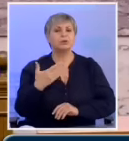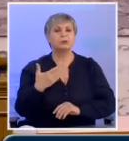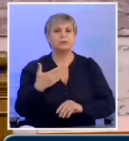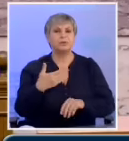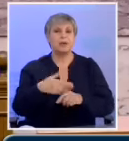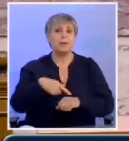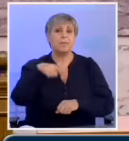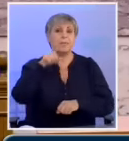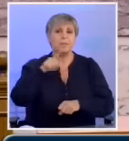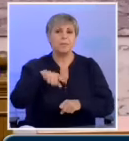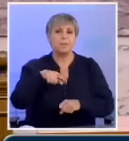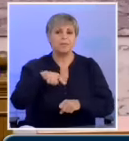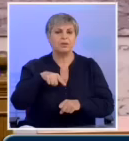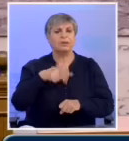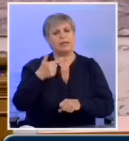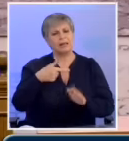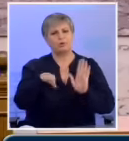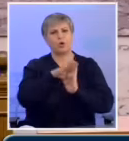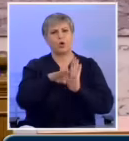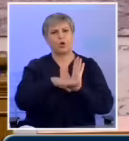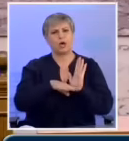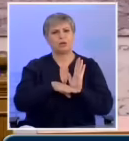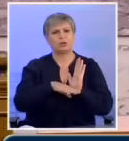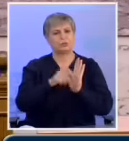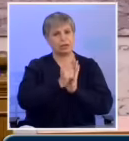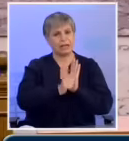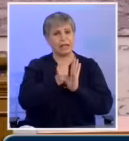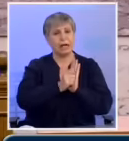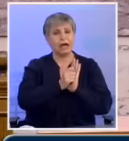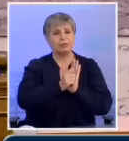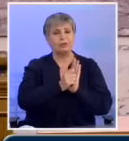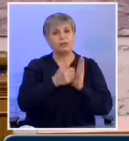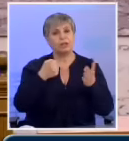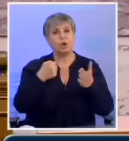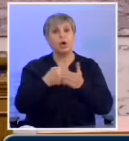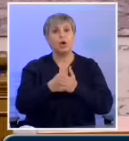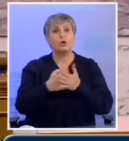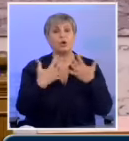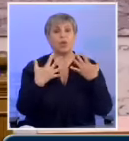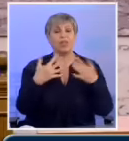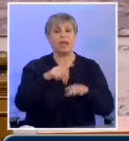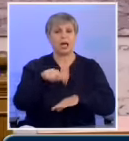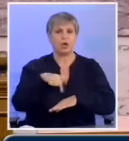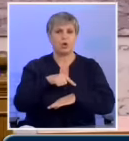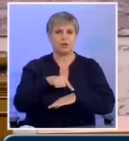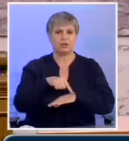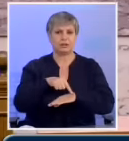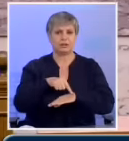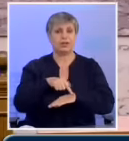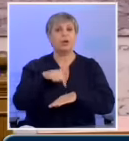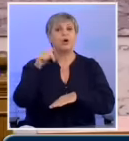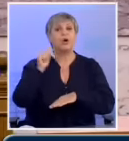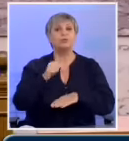μία, σύμφωνα με τον κανονισμό ορίζεται ως δεκάωρη, σύμφωνα με την πρόταση της διάσκεψης